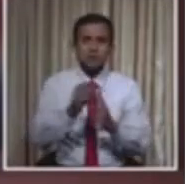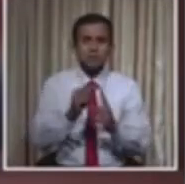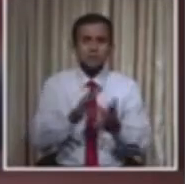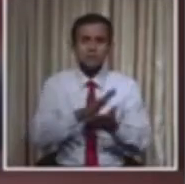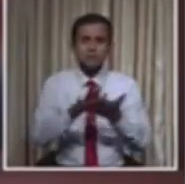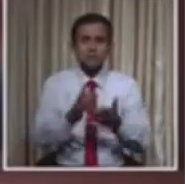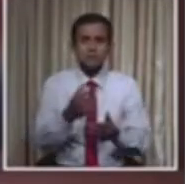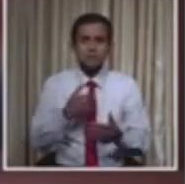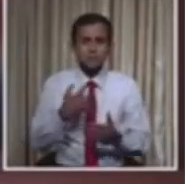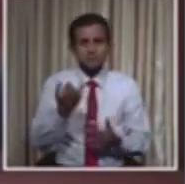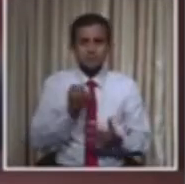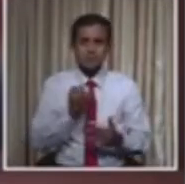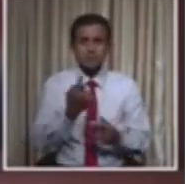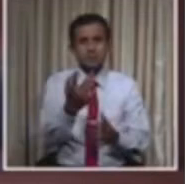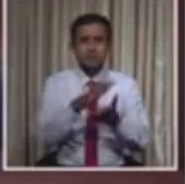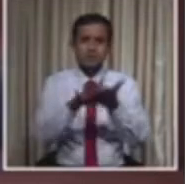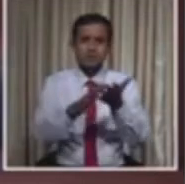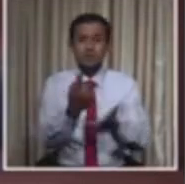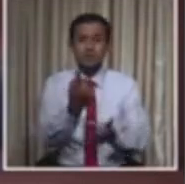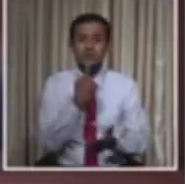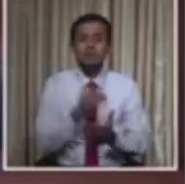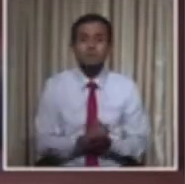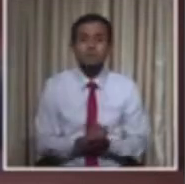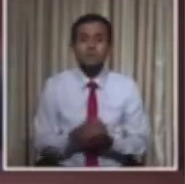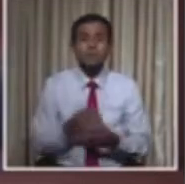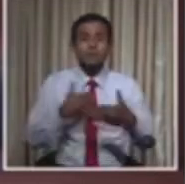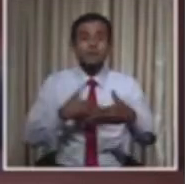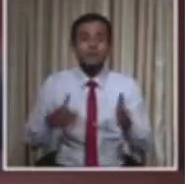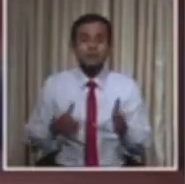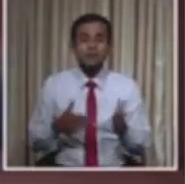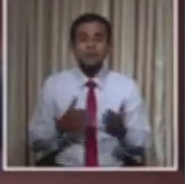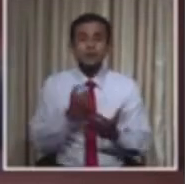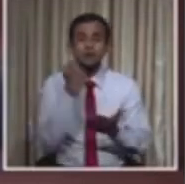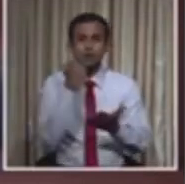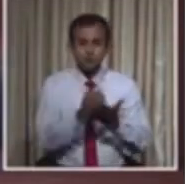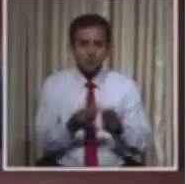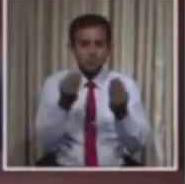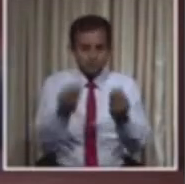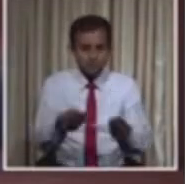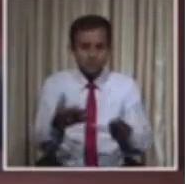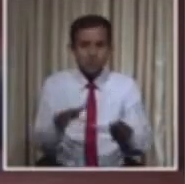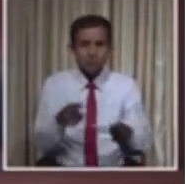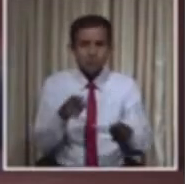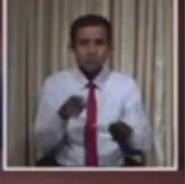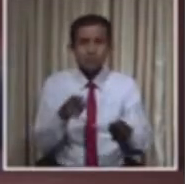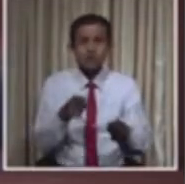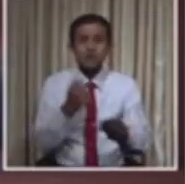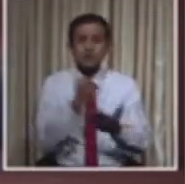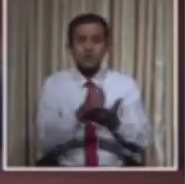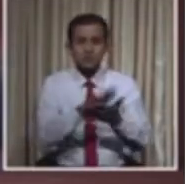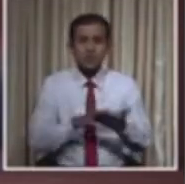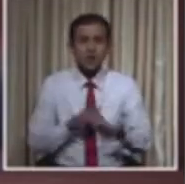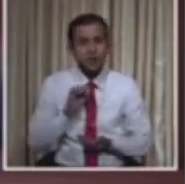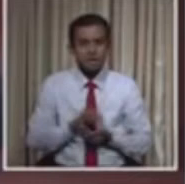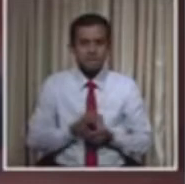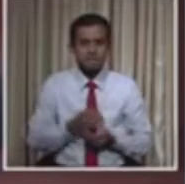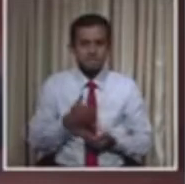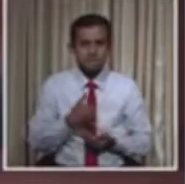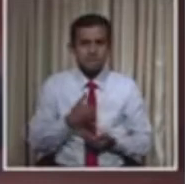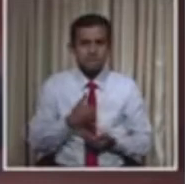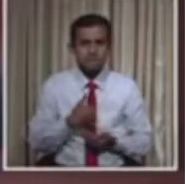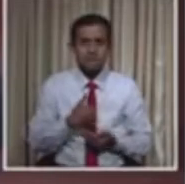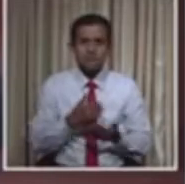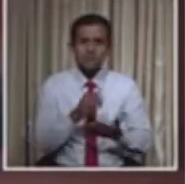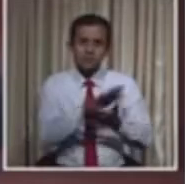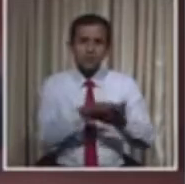පුළුවන් මම වැරදි නම් කෙසේ වුවත් මා දන්නා පරිදි කැබිනට් මණ්ඩලයට පත්‍රිකාවක් ඉදිරිපත් කළා තිබෙනවා ඒ පත්‍රිකාව මා සතුව තිබෙනවා නමුත් ඒ